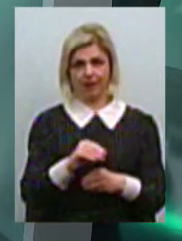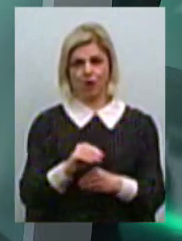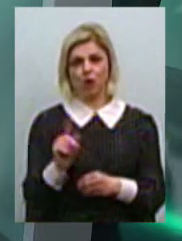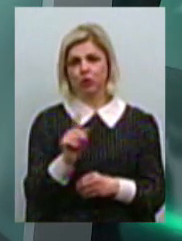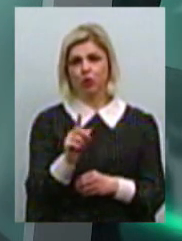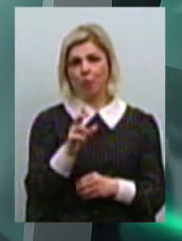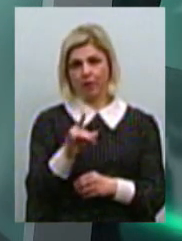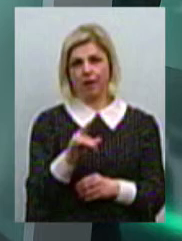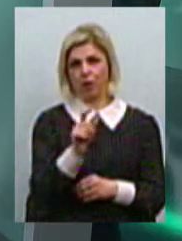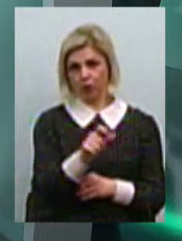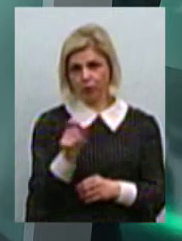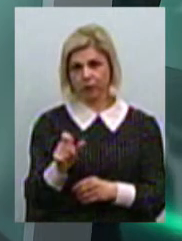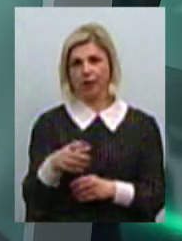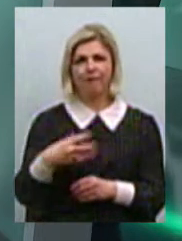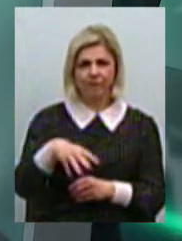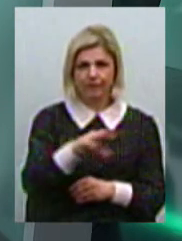вся громадськість могла